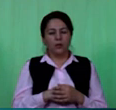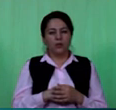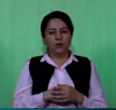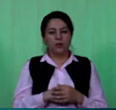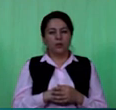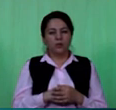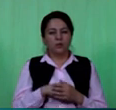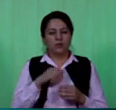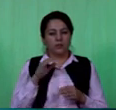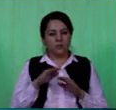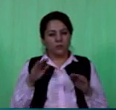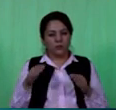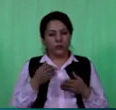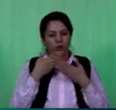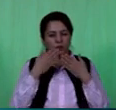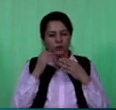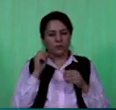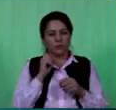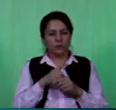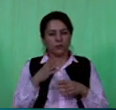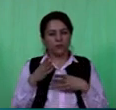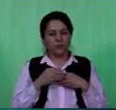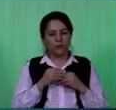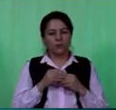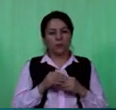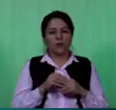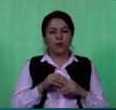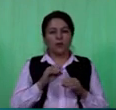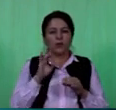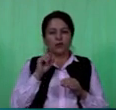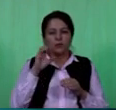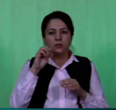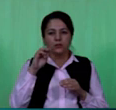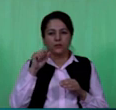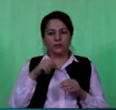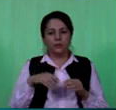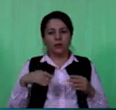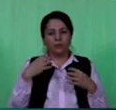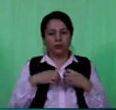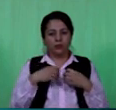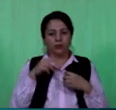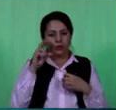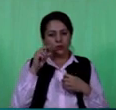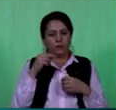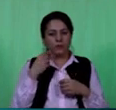ребята читаем задание вместе со мной расставьте между числами